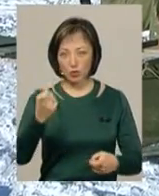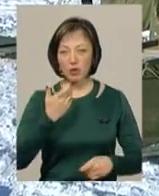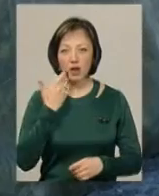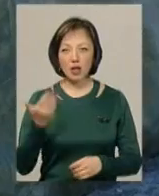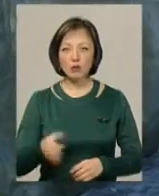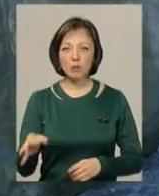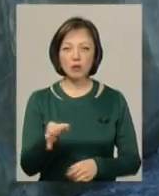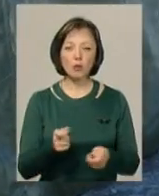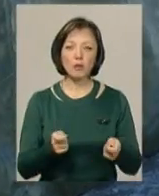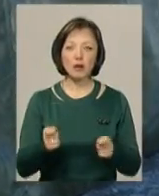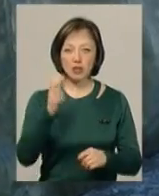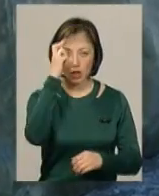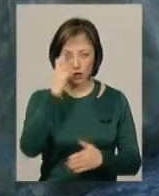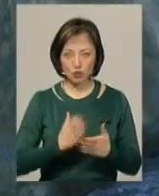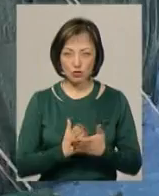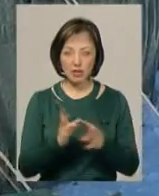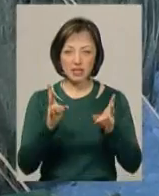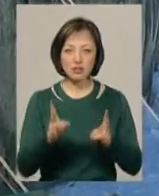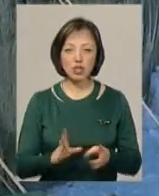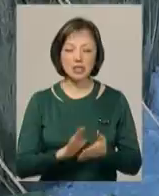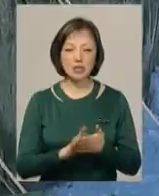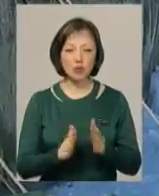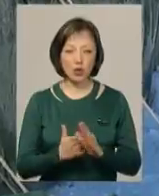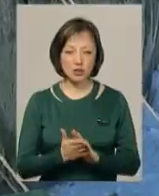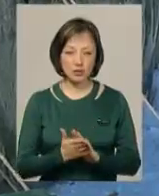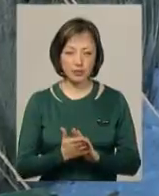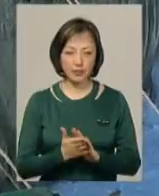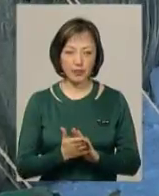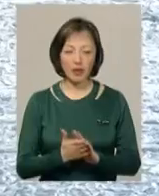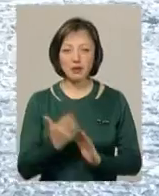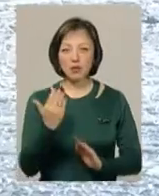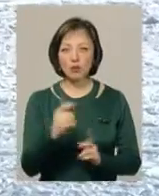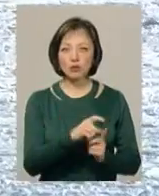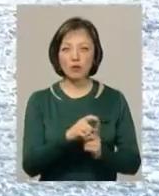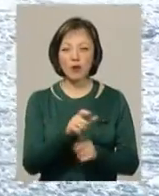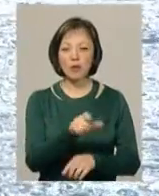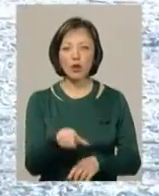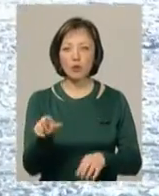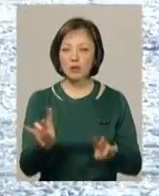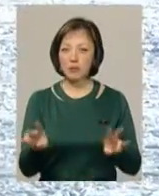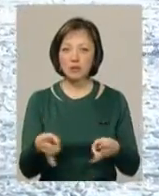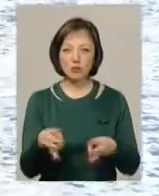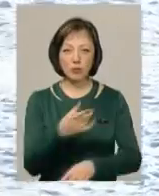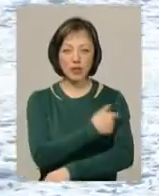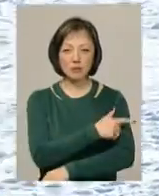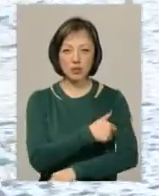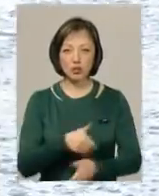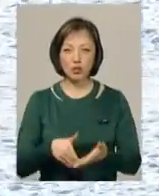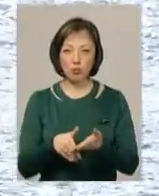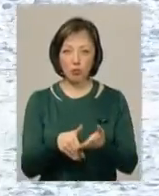речник обласного управління Держслужби надзвичайних ситуацій Андрій Козак. За його словами, людям не знадобилася медична